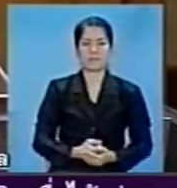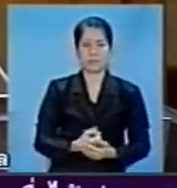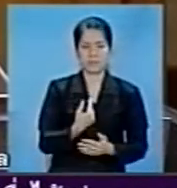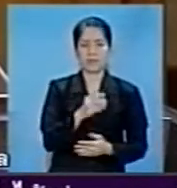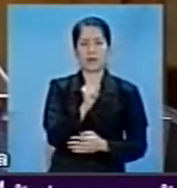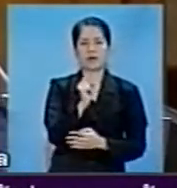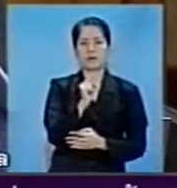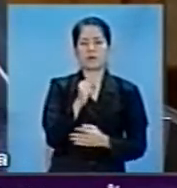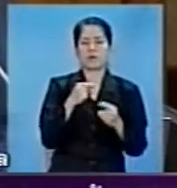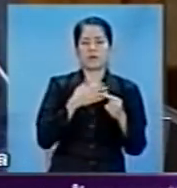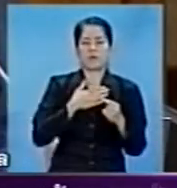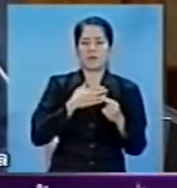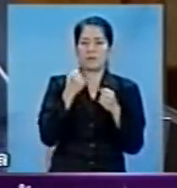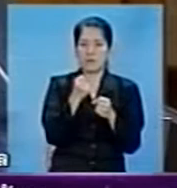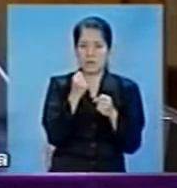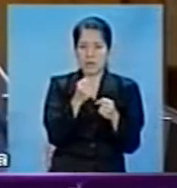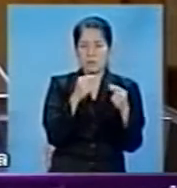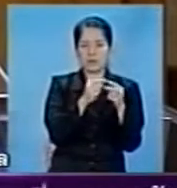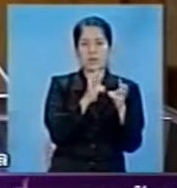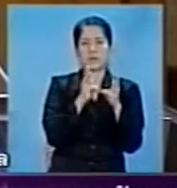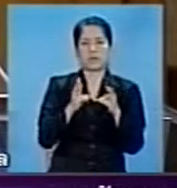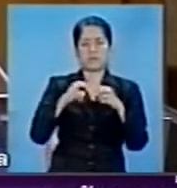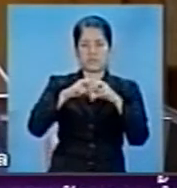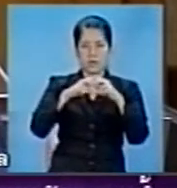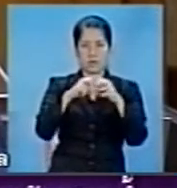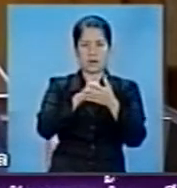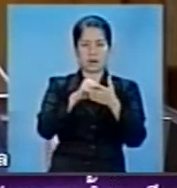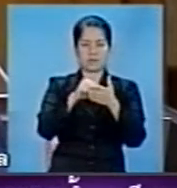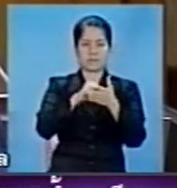ลอดระยะเวลาที่เราพยายามหาทางออกทางการเมืองตรงนี้ครับ